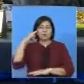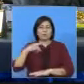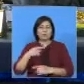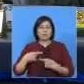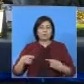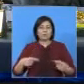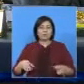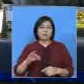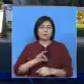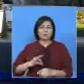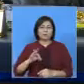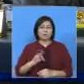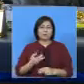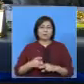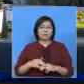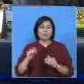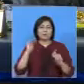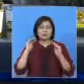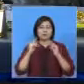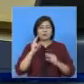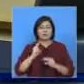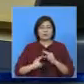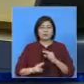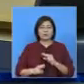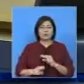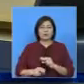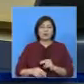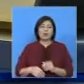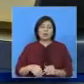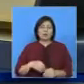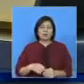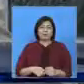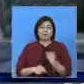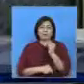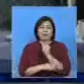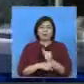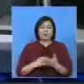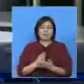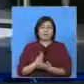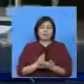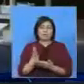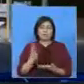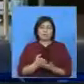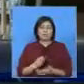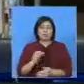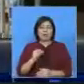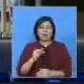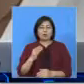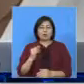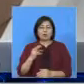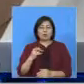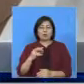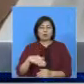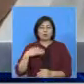Қазақстанның жерлерінде де осы университетті бітірген мамандар әр жерде қызмет істейді. Айта кетейік, Серік Ақшолақ Ақтөбе